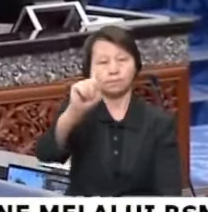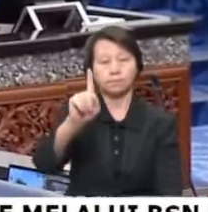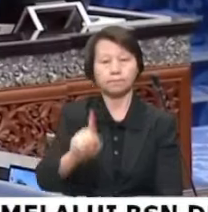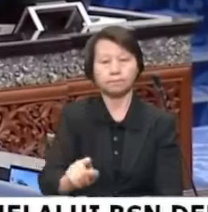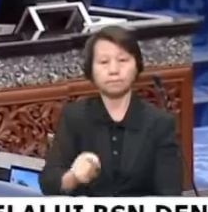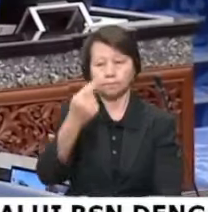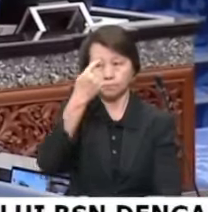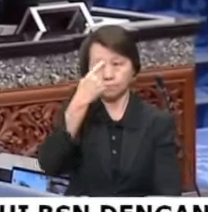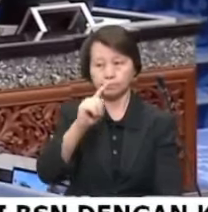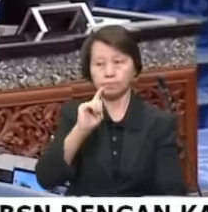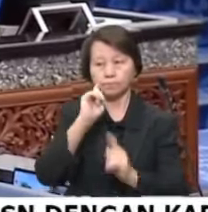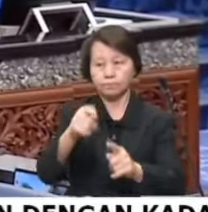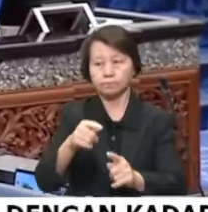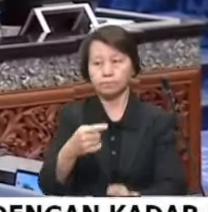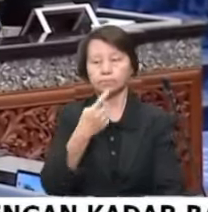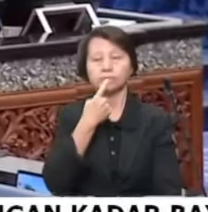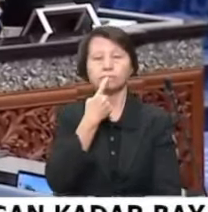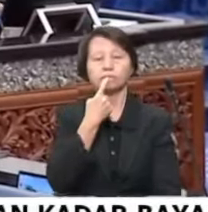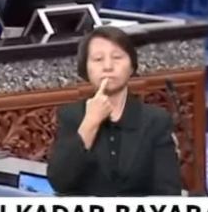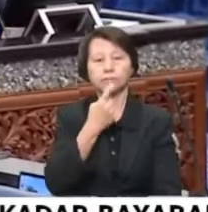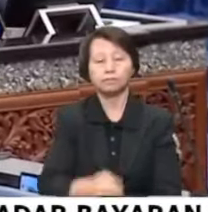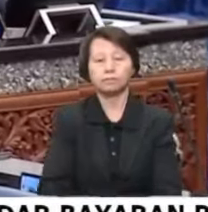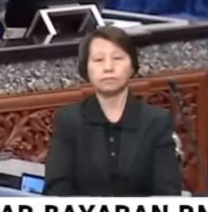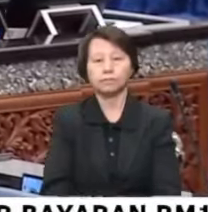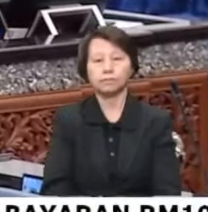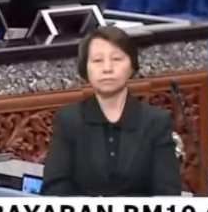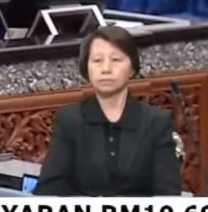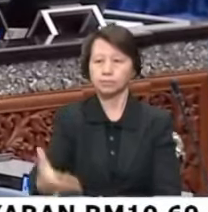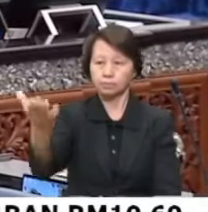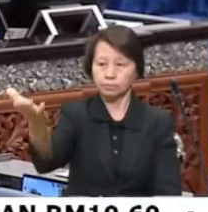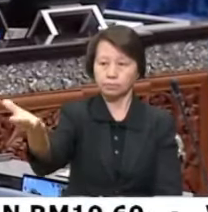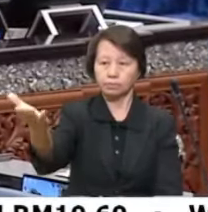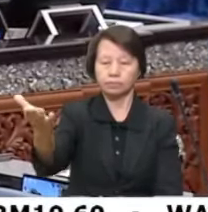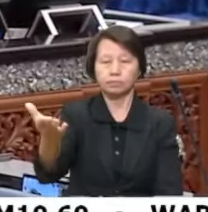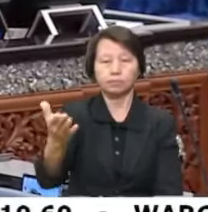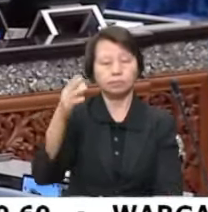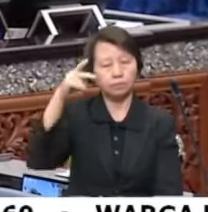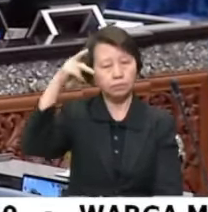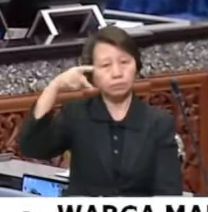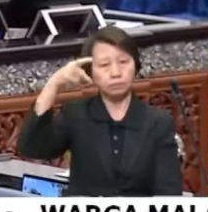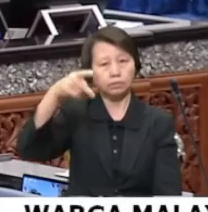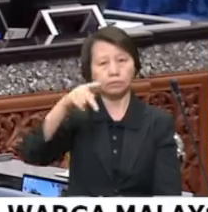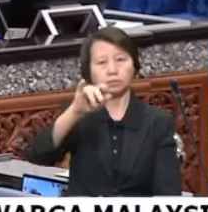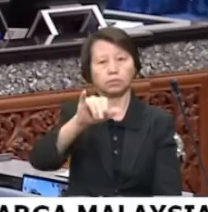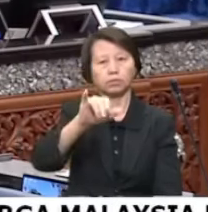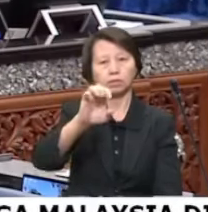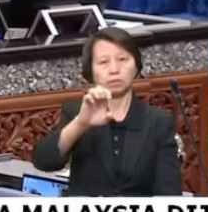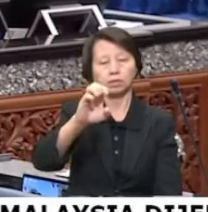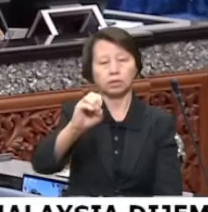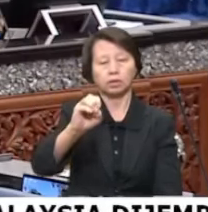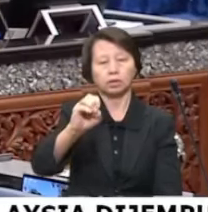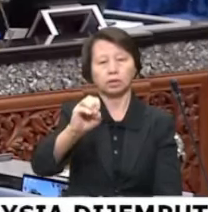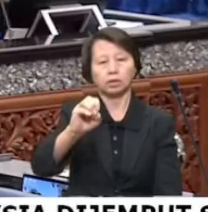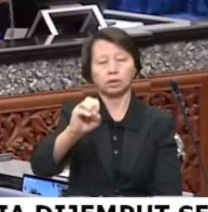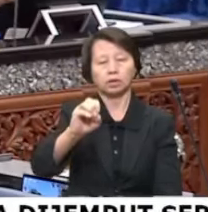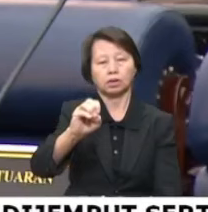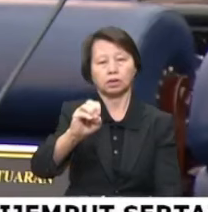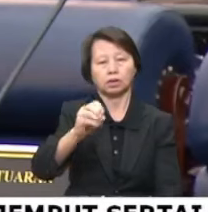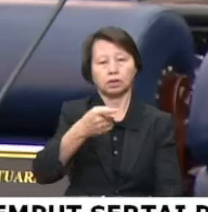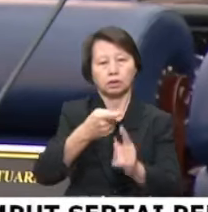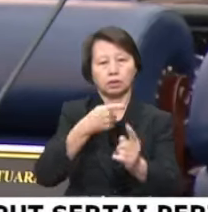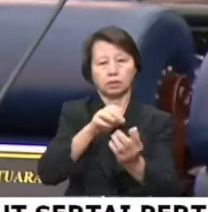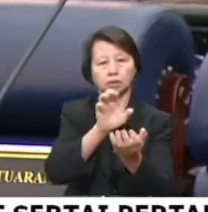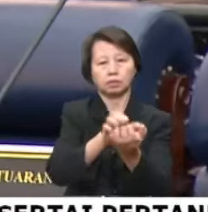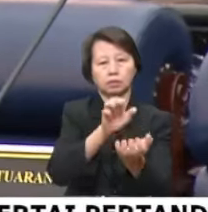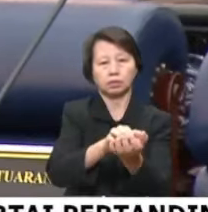Pertanyaan-pertanyaan bagi jawab lisan. Saya jemput Puan Yeo Bi-in Puchong. Terima kasih Puan Speaker. Soalan